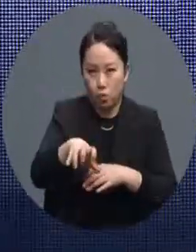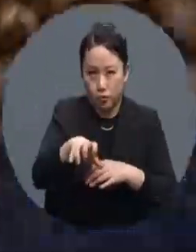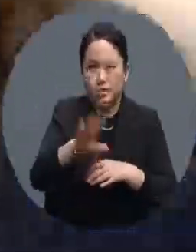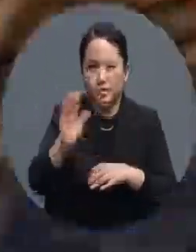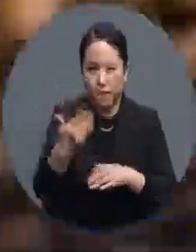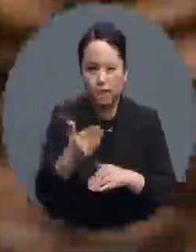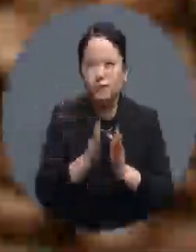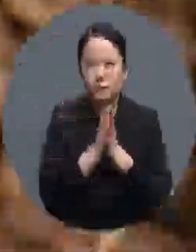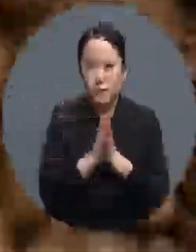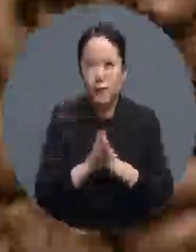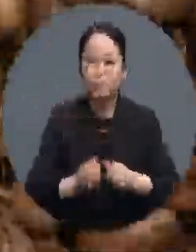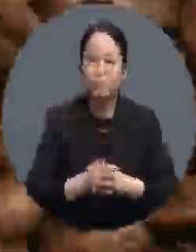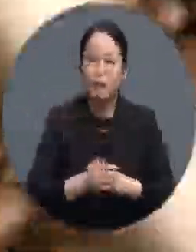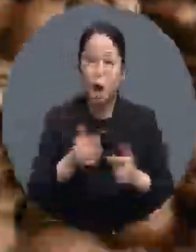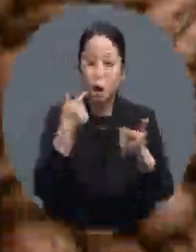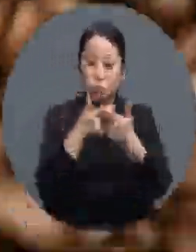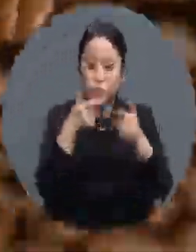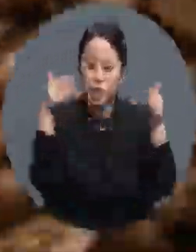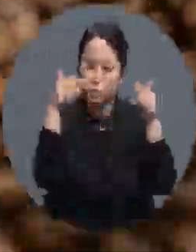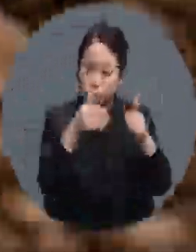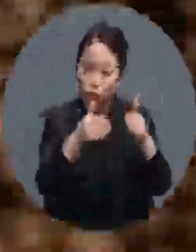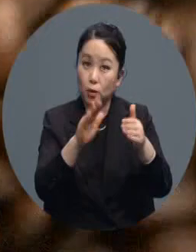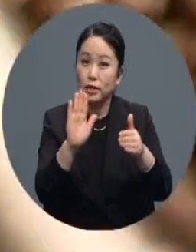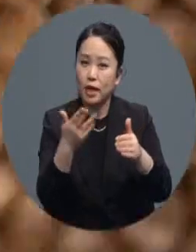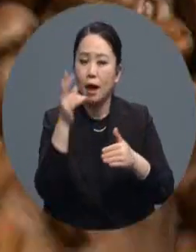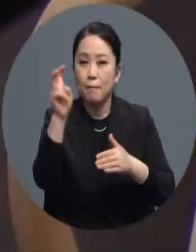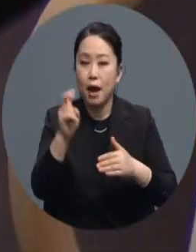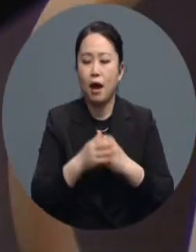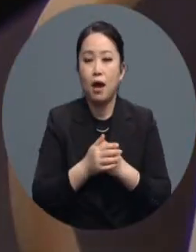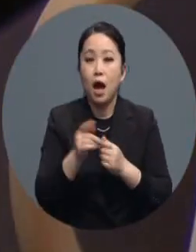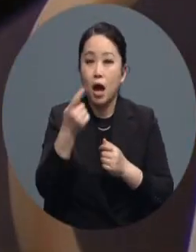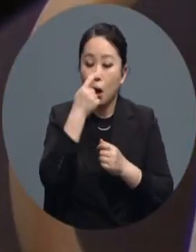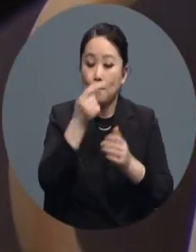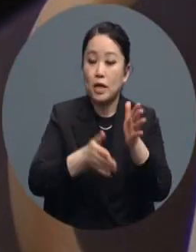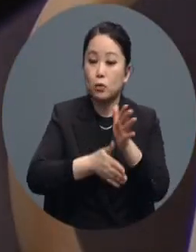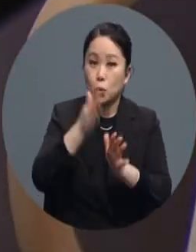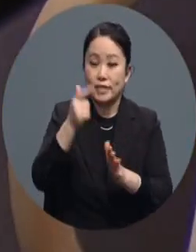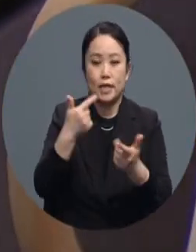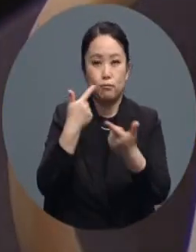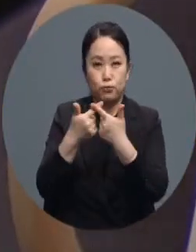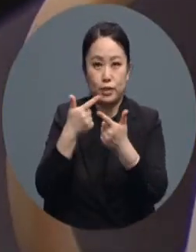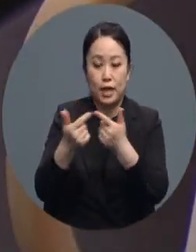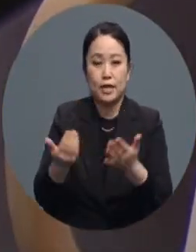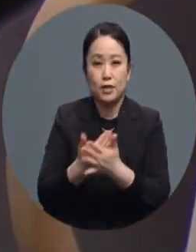기원합니다. 부산이 주목을 받을 것으로 보이는 가운데 커피도시